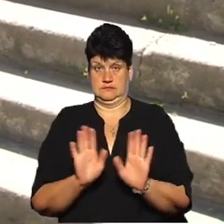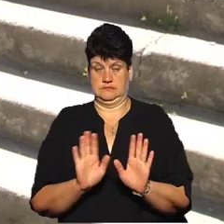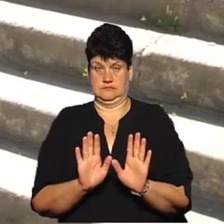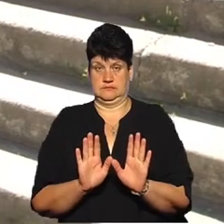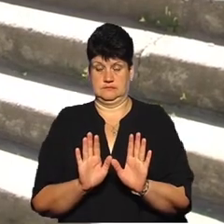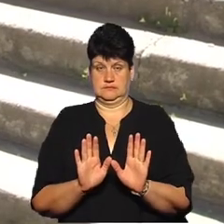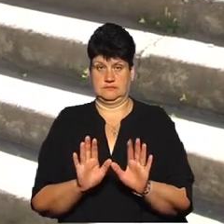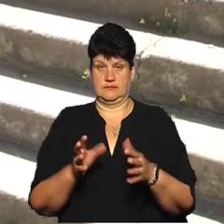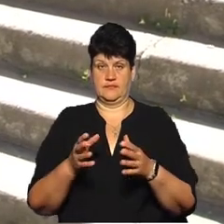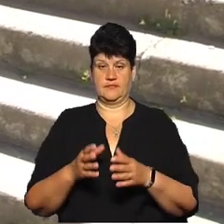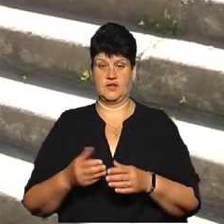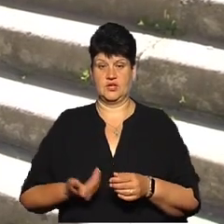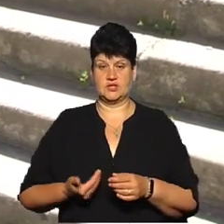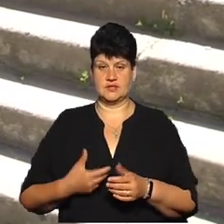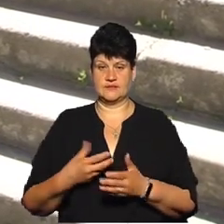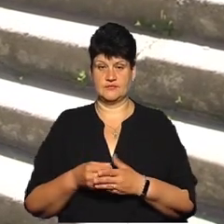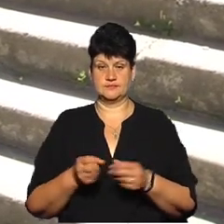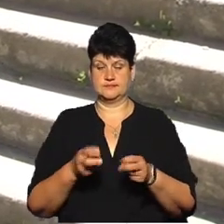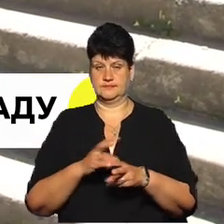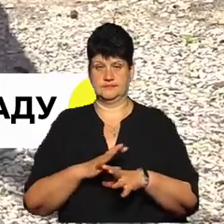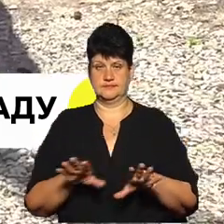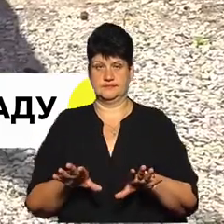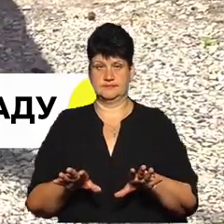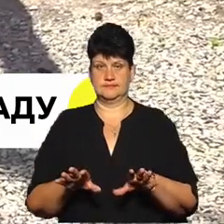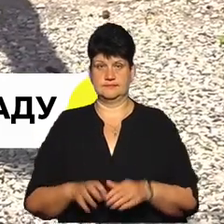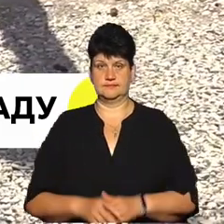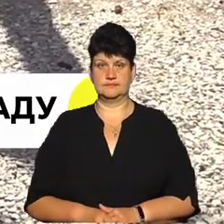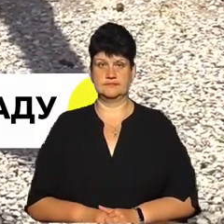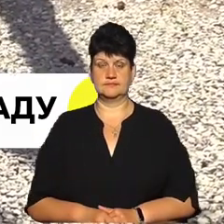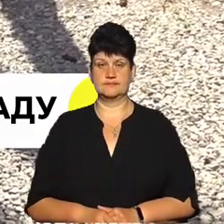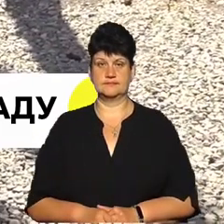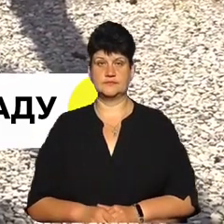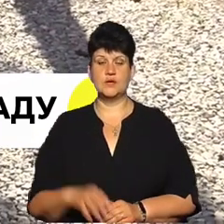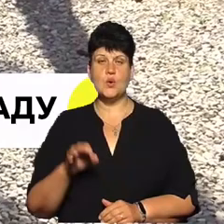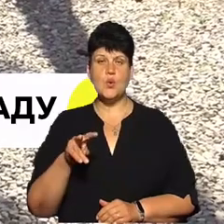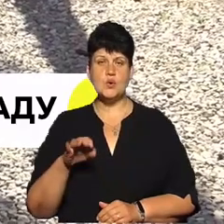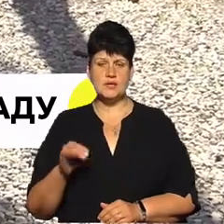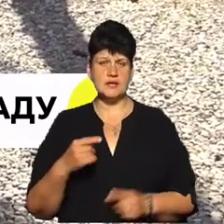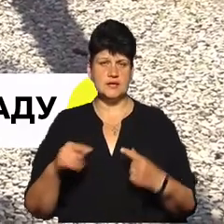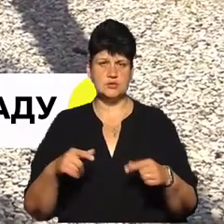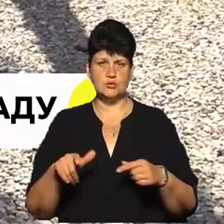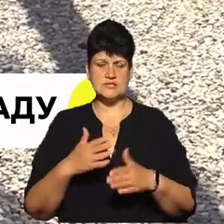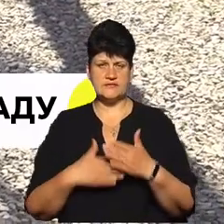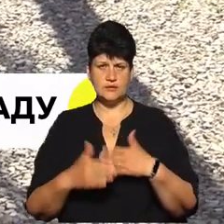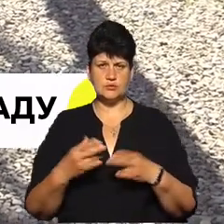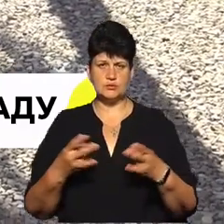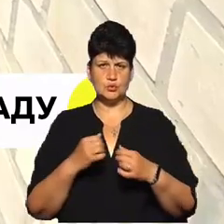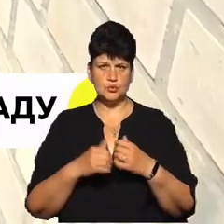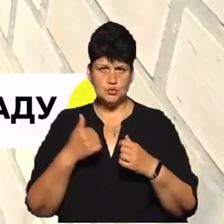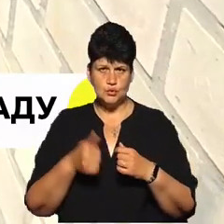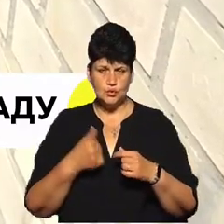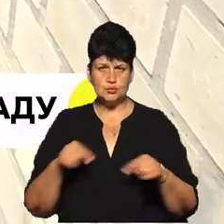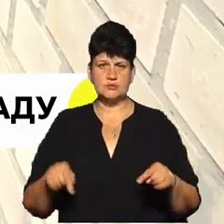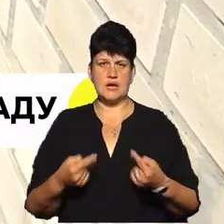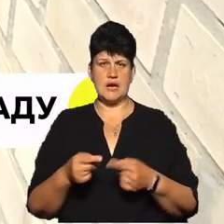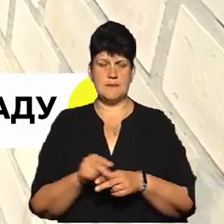життям своїм. Ні оточуючим. Ользі, як і іншим людям з інвалідністю, потрібно щороку проходити реабілітацію. Проте